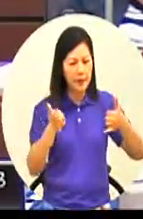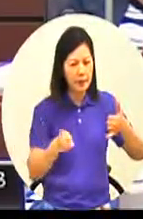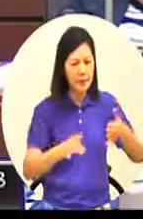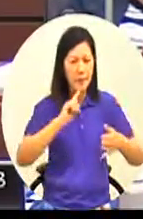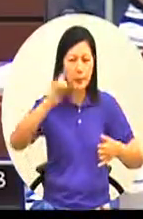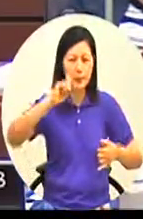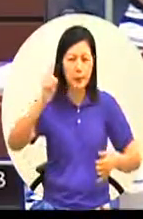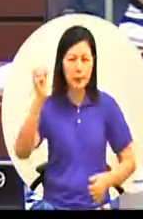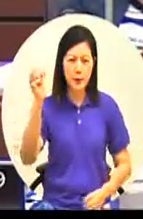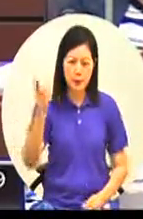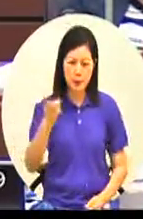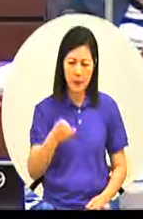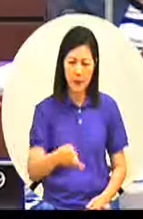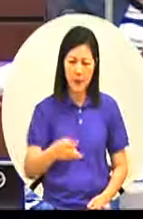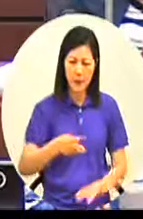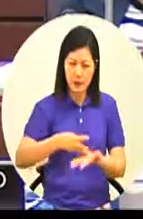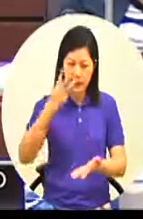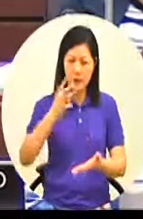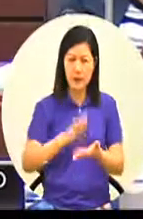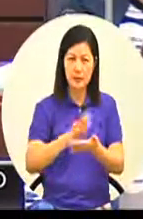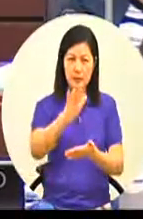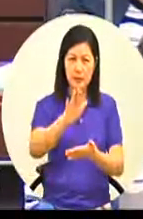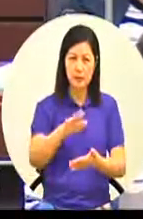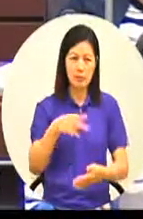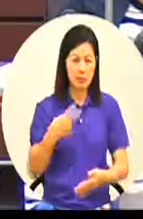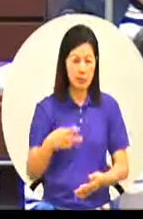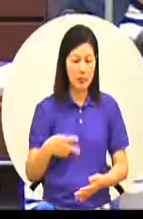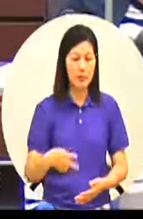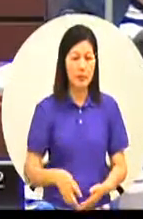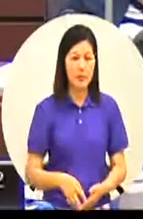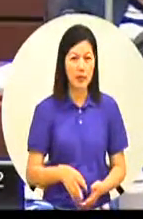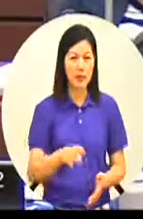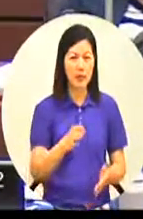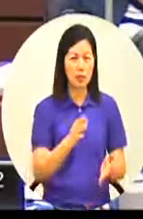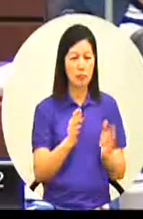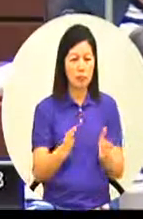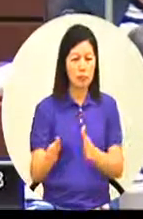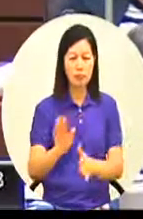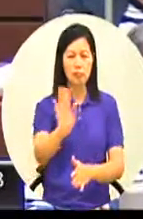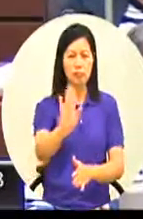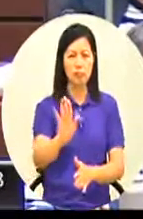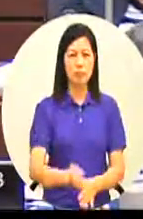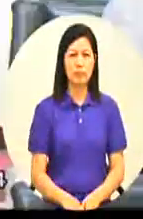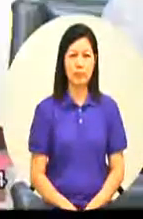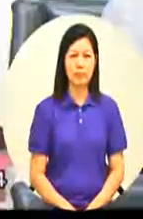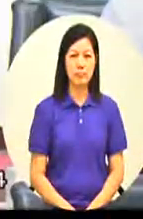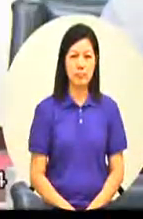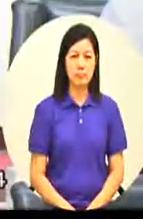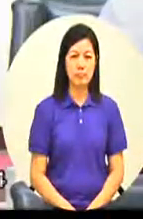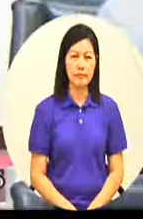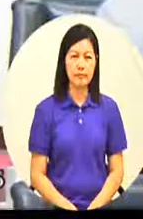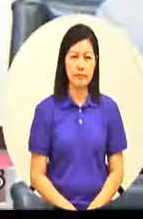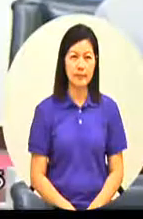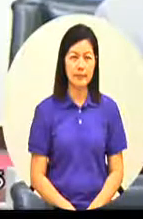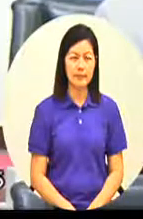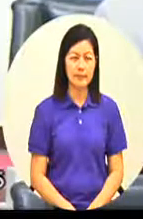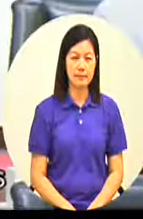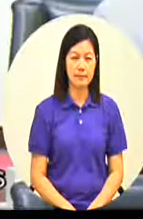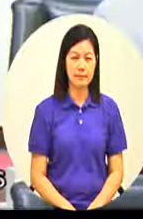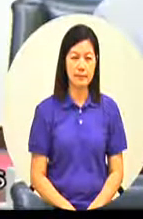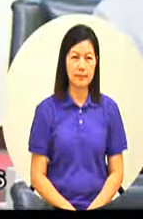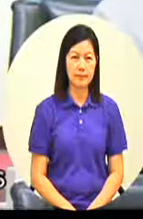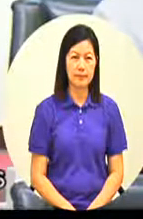事情，我们事实上超过三次之后，我们也可以不处理这样嘿。 Yeah, 主委，我是麻烦，提醒我